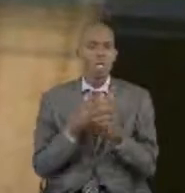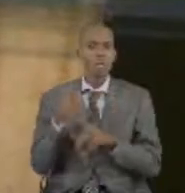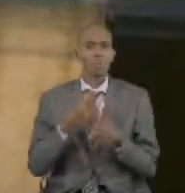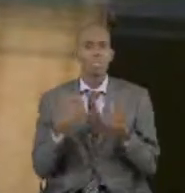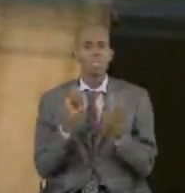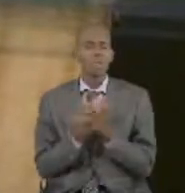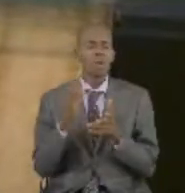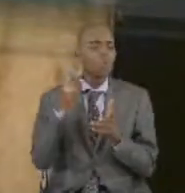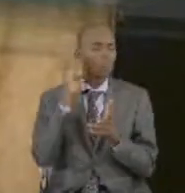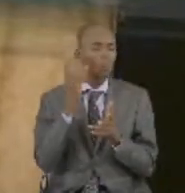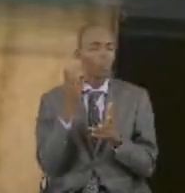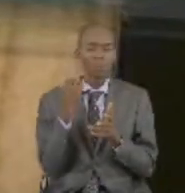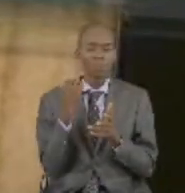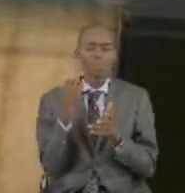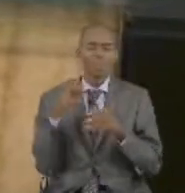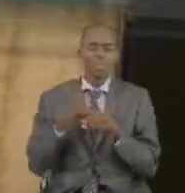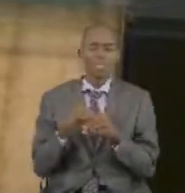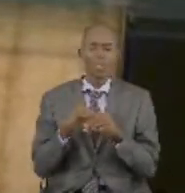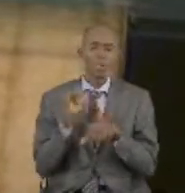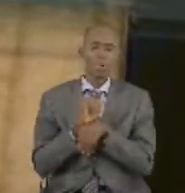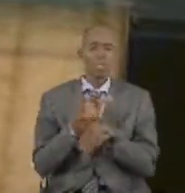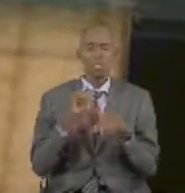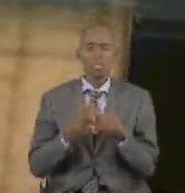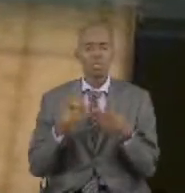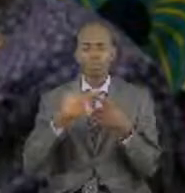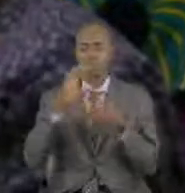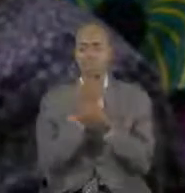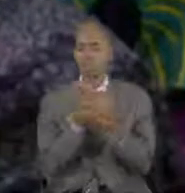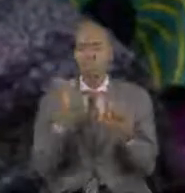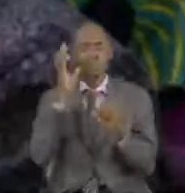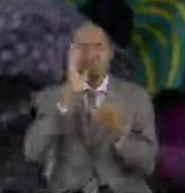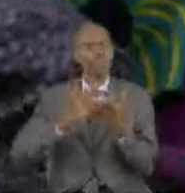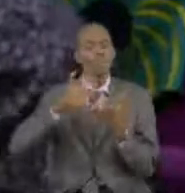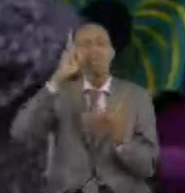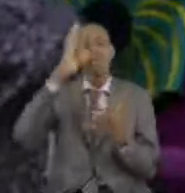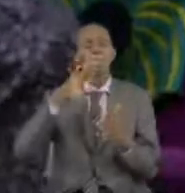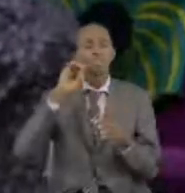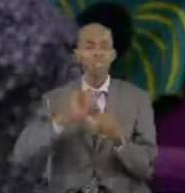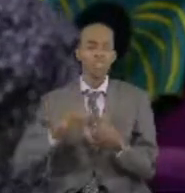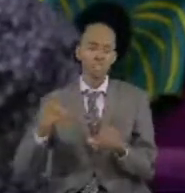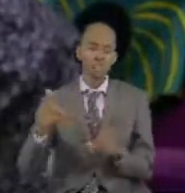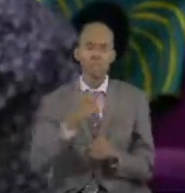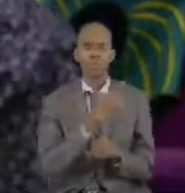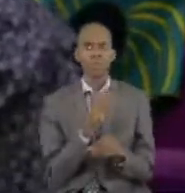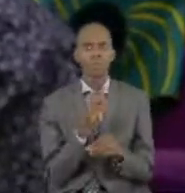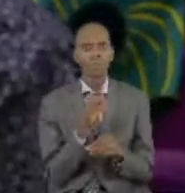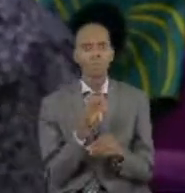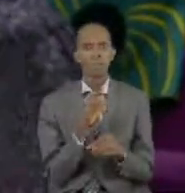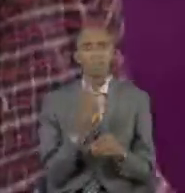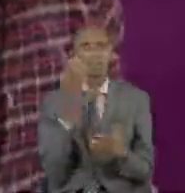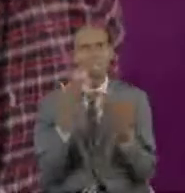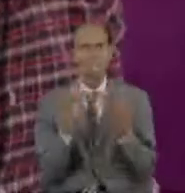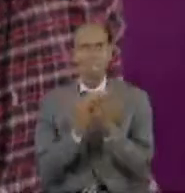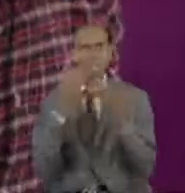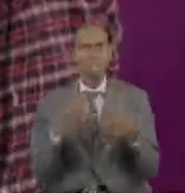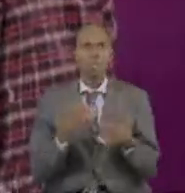utilisés pour autant sa l'urc élevons glorifier dieu à ton sujet je prie que cela